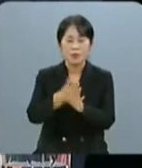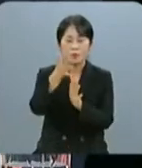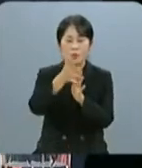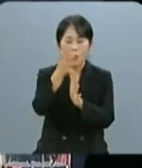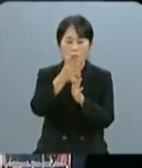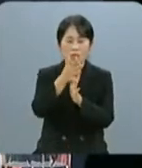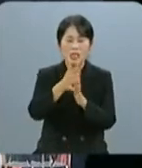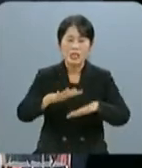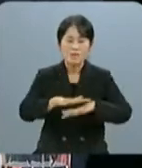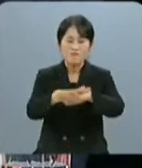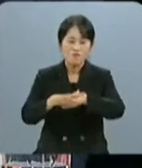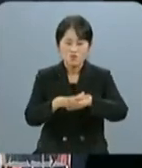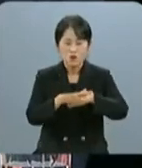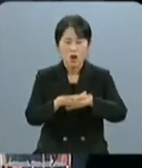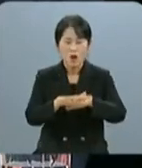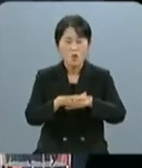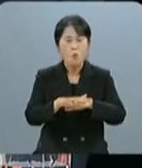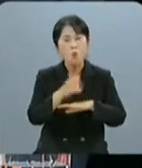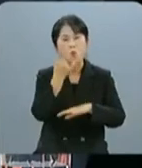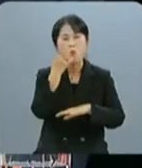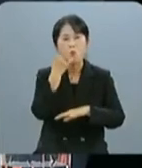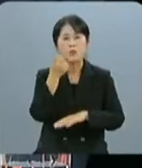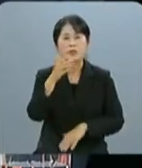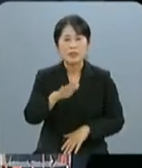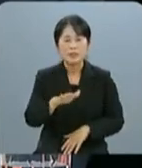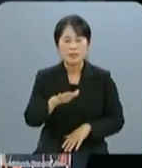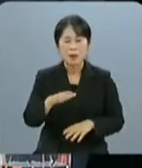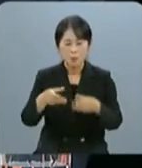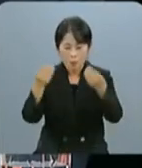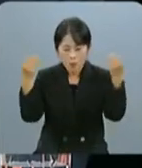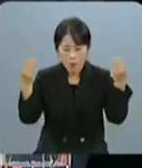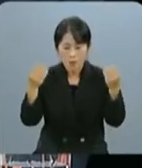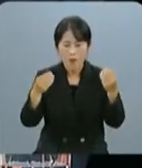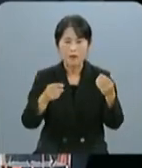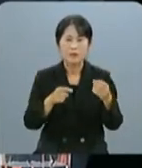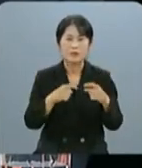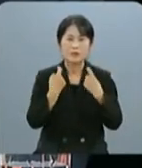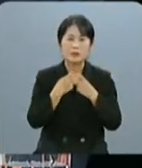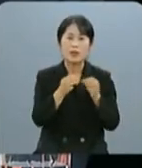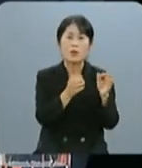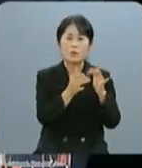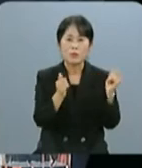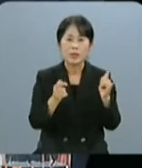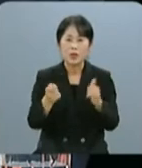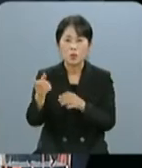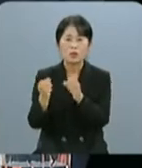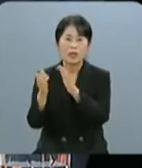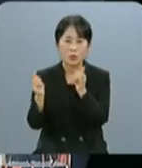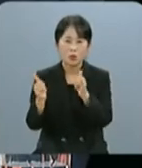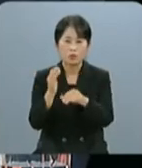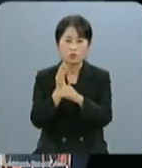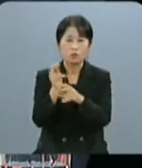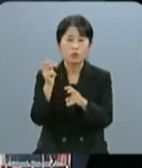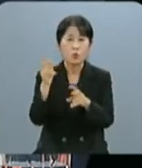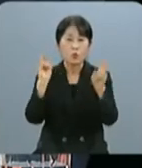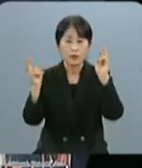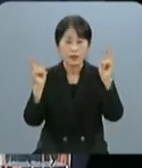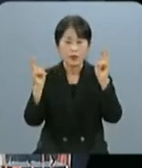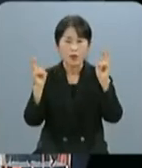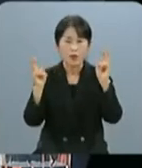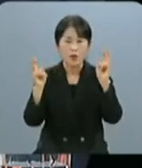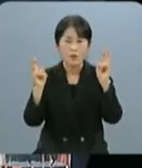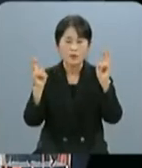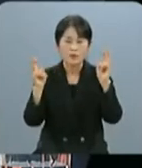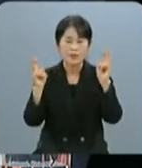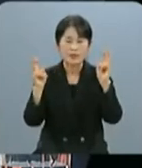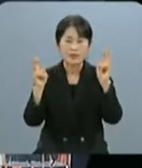뭐 도로도 넓고 잘 갖춰져 있지만 실제로 자영업자나 소상공인이나 또 이 중소기업들이